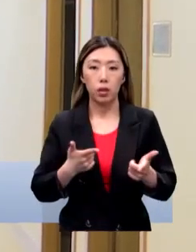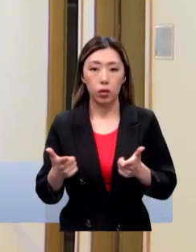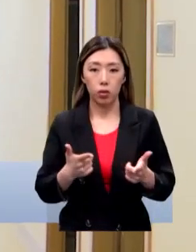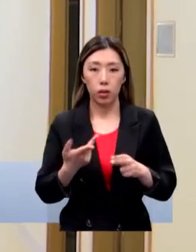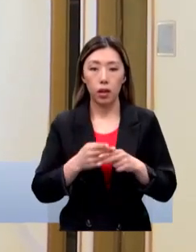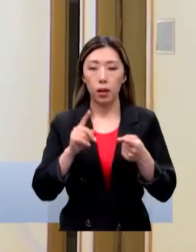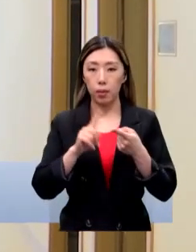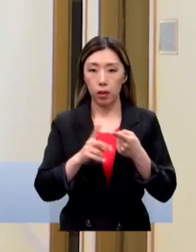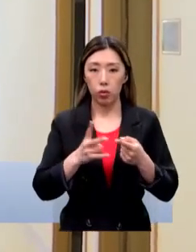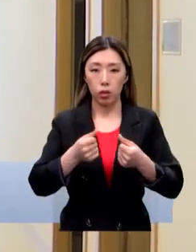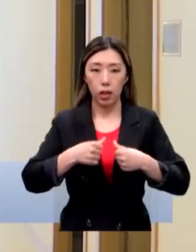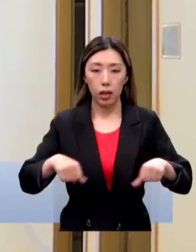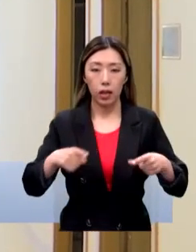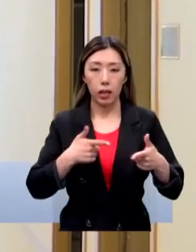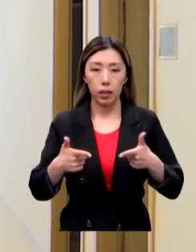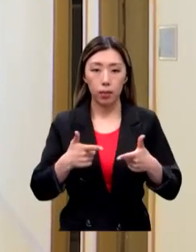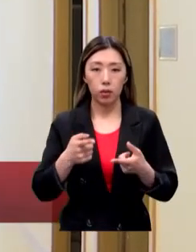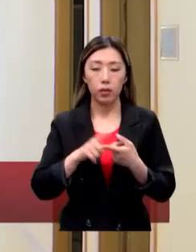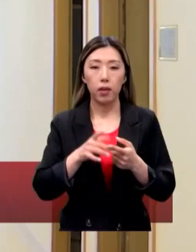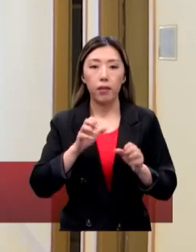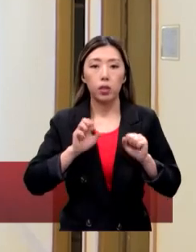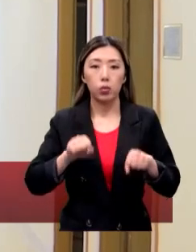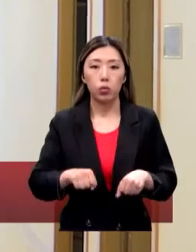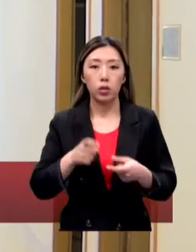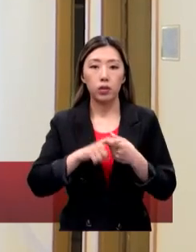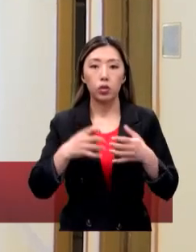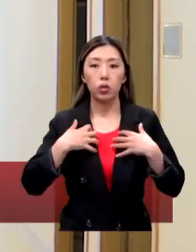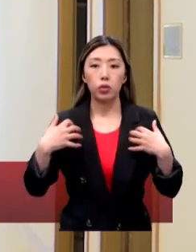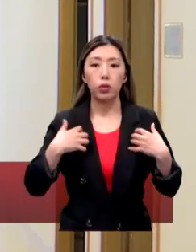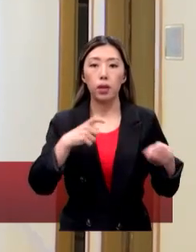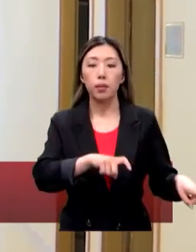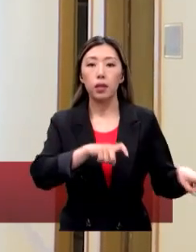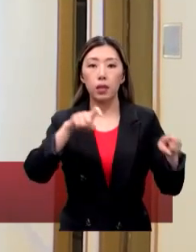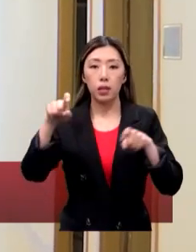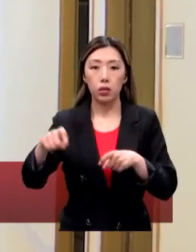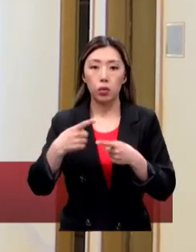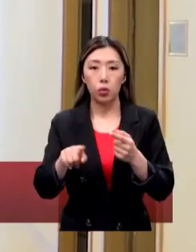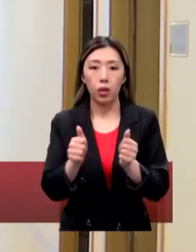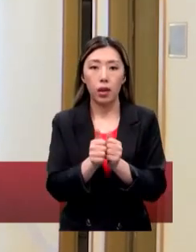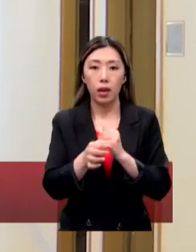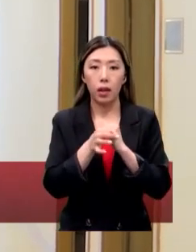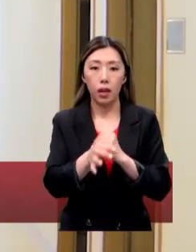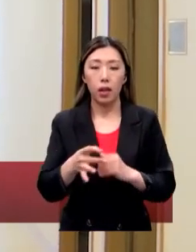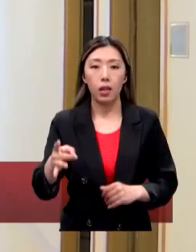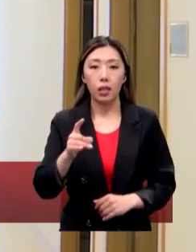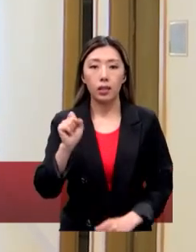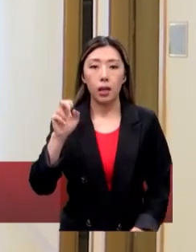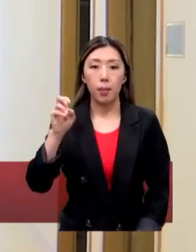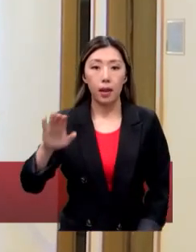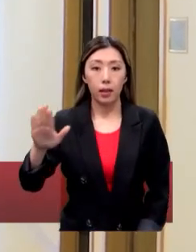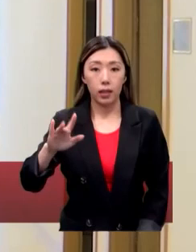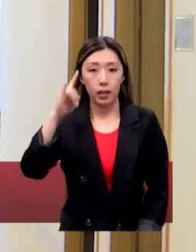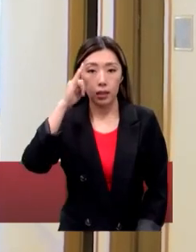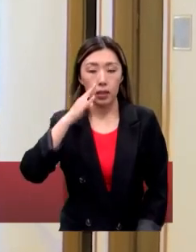организованное хозяйство. Во-первых, рассмотреть возможность по перемещению скота в ближайшие регионы, Западный Казахстан, Актюбинская